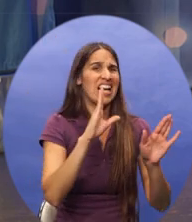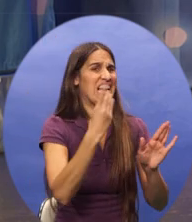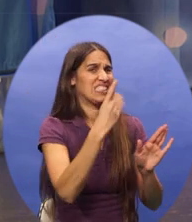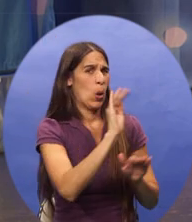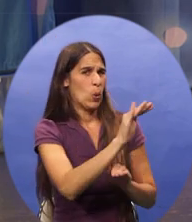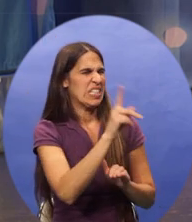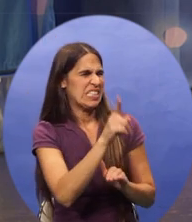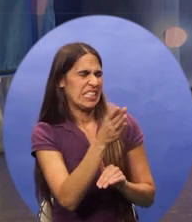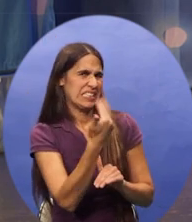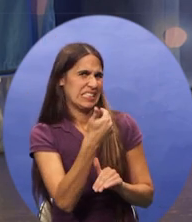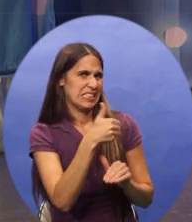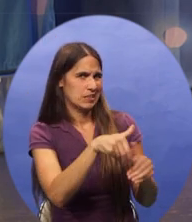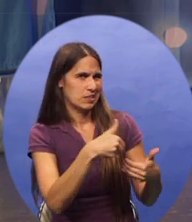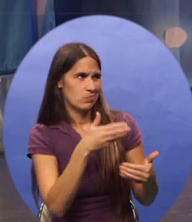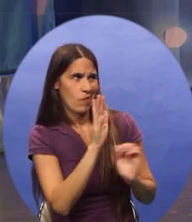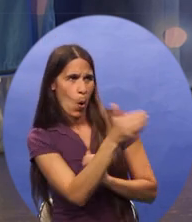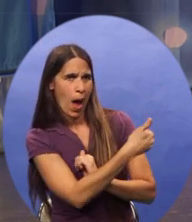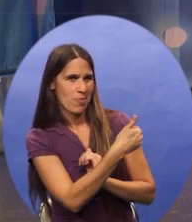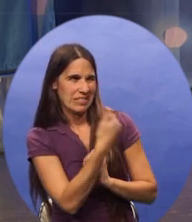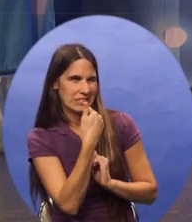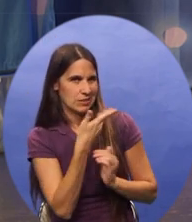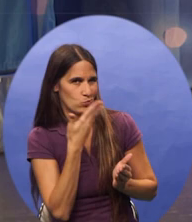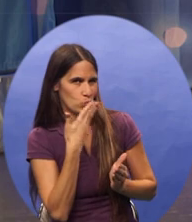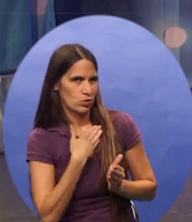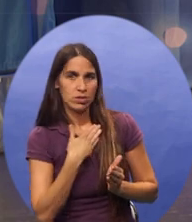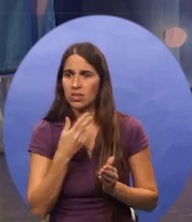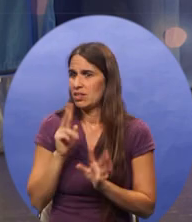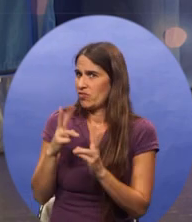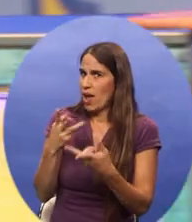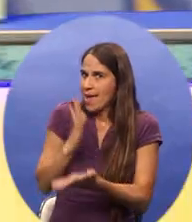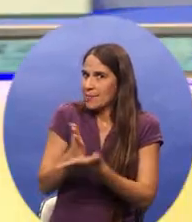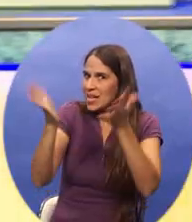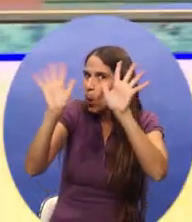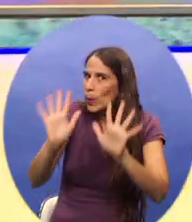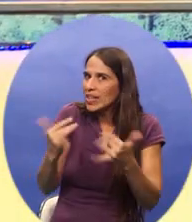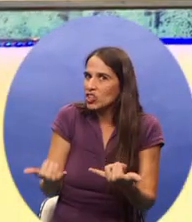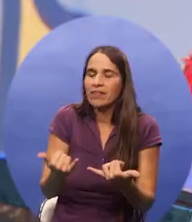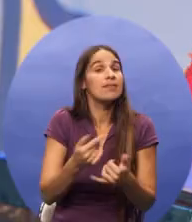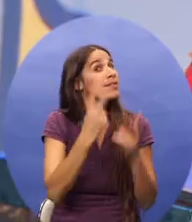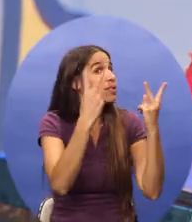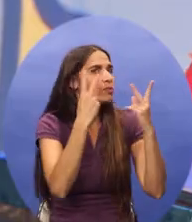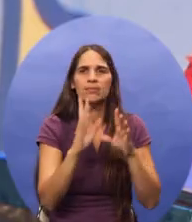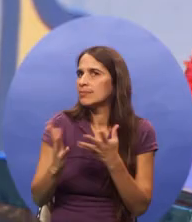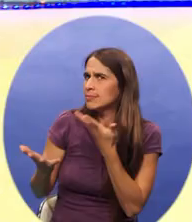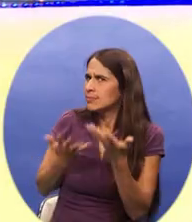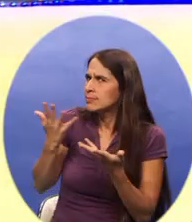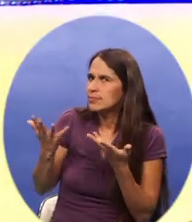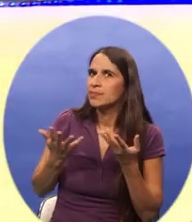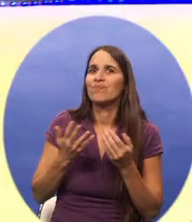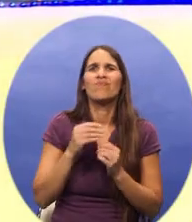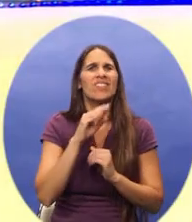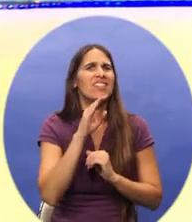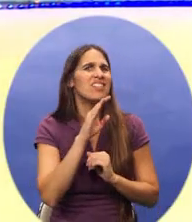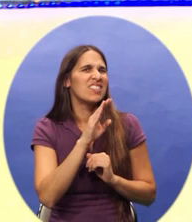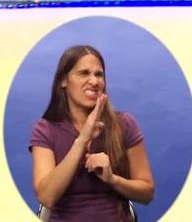דרור, צריכים אותך רגע פה, מאחורי הבמה. אבל אני לא יכול, אני באמצע תוכנית שעכשיו. זה חשוב. מה